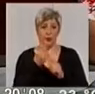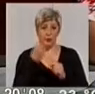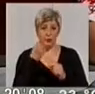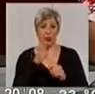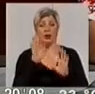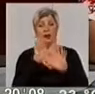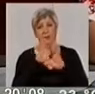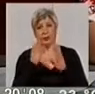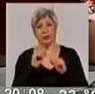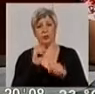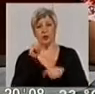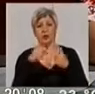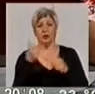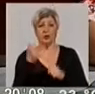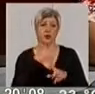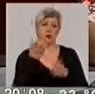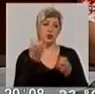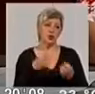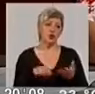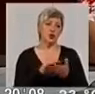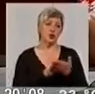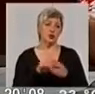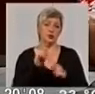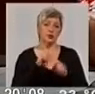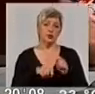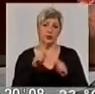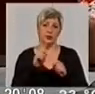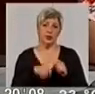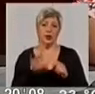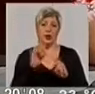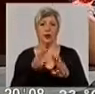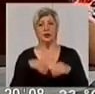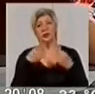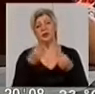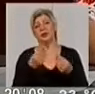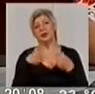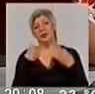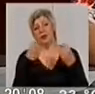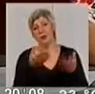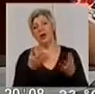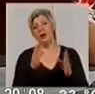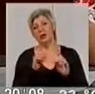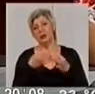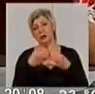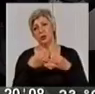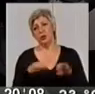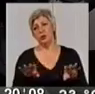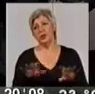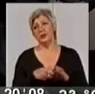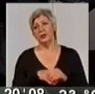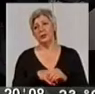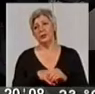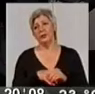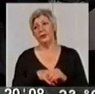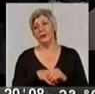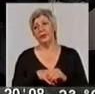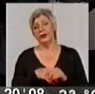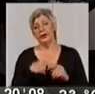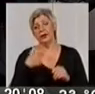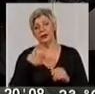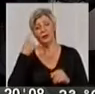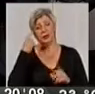через тиждень ми приїжджали, ще раз перевіряли, і тоді давали їм дозвіл на відкриття закладу. Слухайте, а я ж так рахую